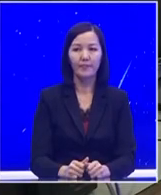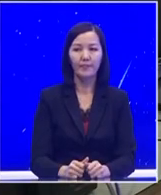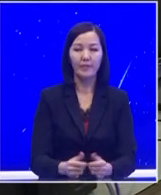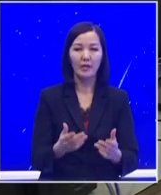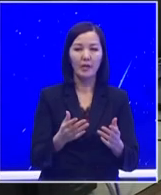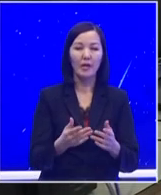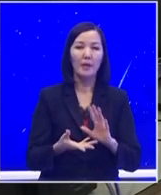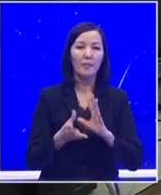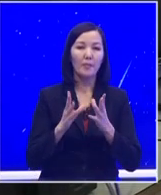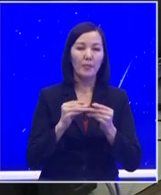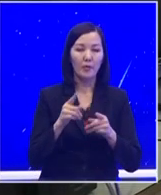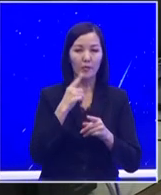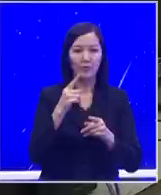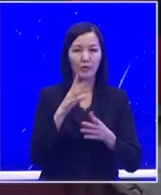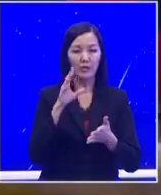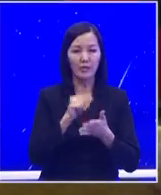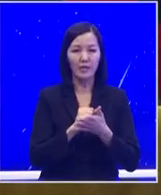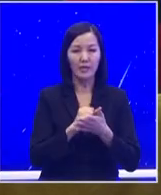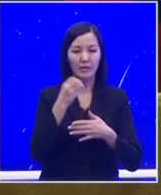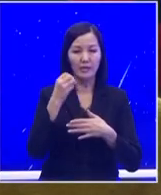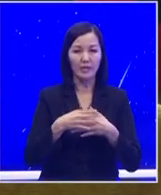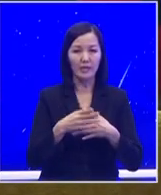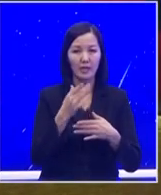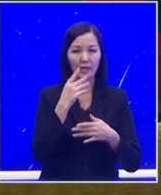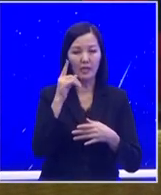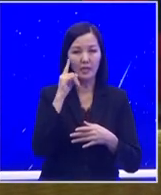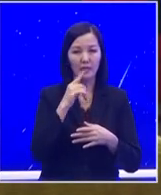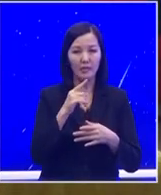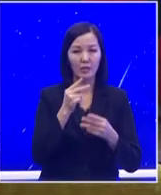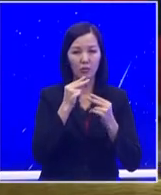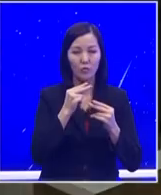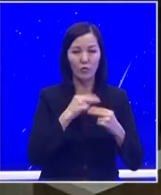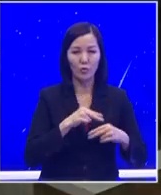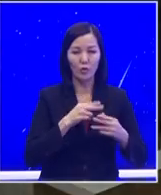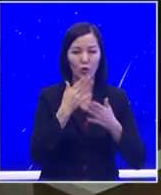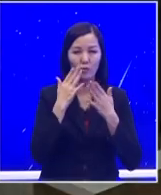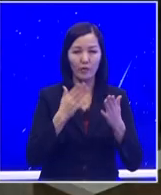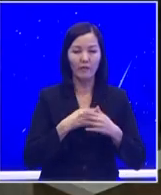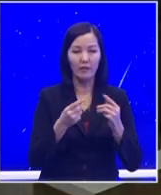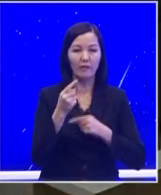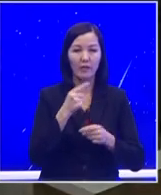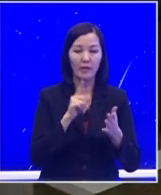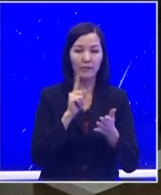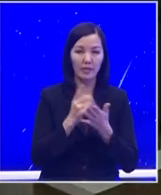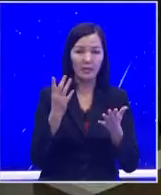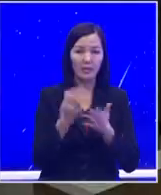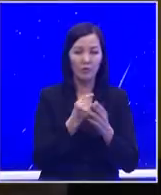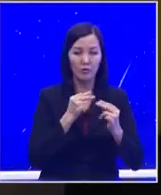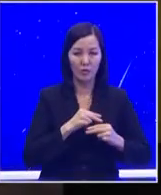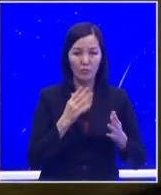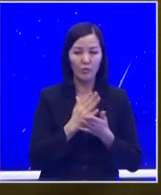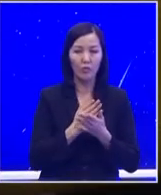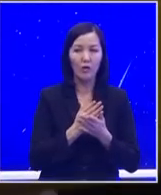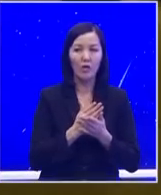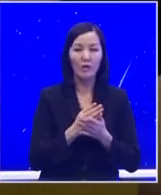По утверждению представителей Центра занятости, этнические казахи очень трудолюбивые люди. И по возвращению на родину обязательно находят чем заняться. Тем